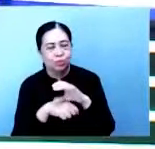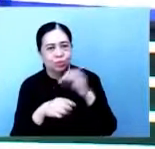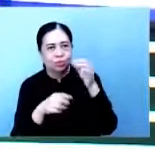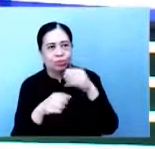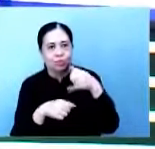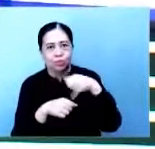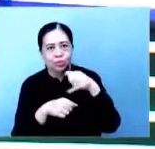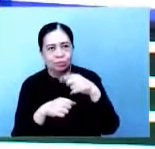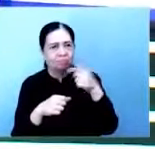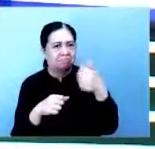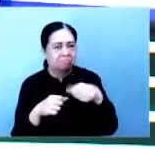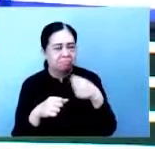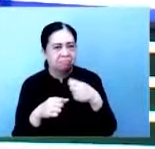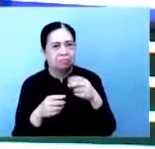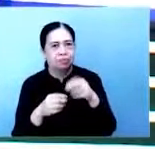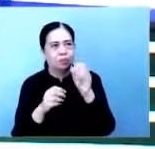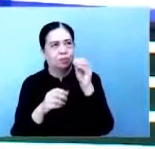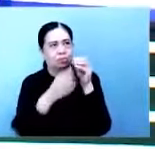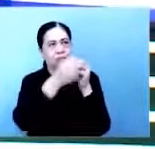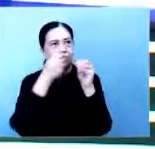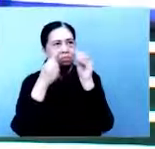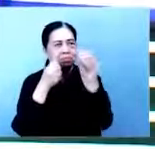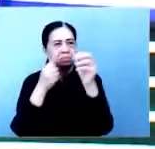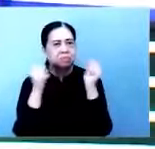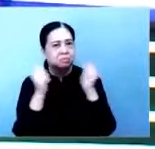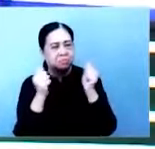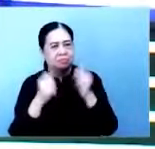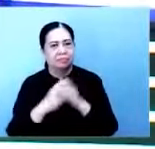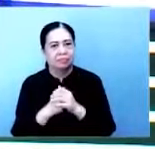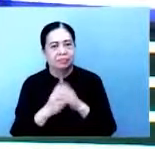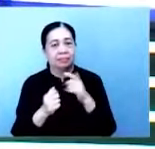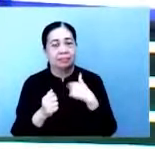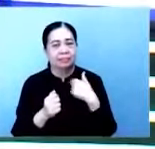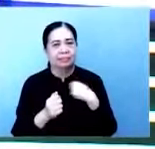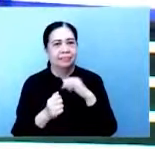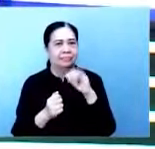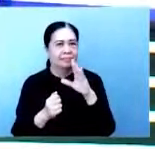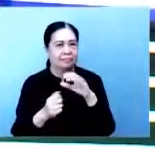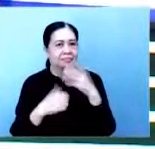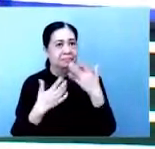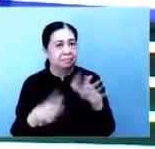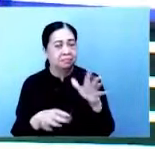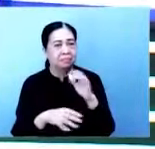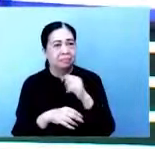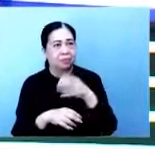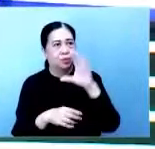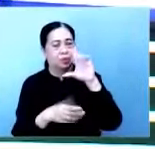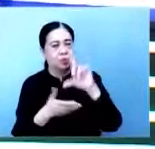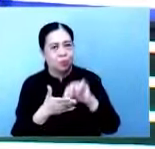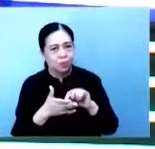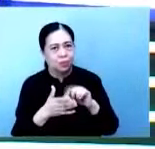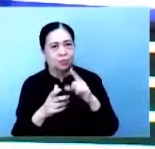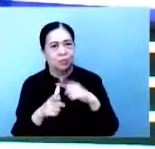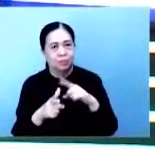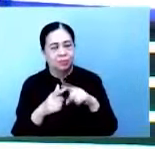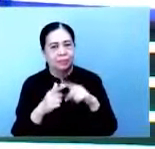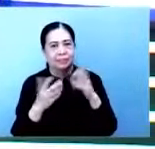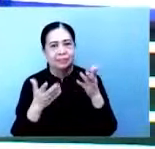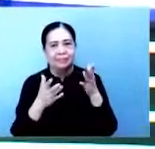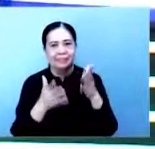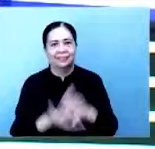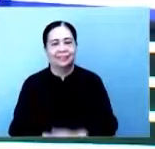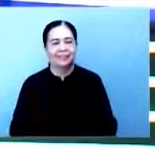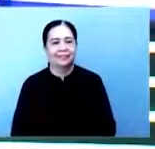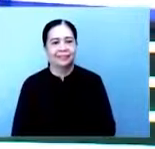supot. Lagay mo sa freezer, malamig. Ako, lahat ng drinks ko, the yellow. Tapos pag naubos yung drinks, ilalagay ko dito yung baso.